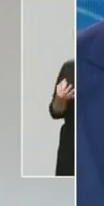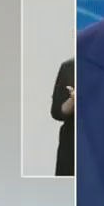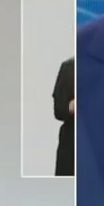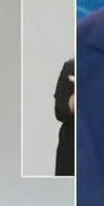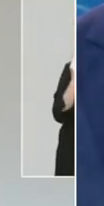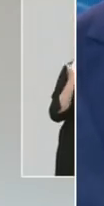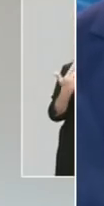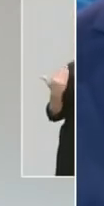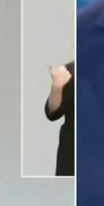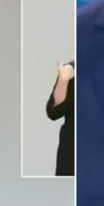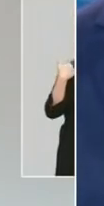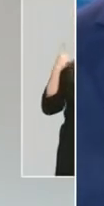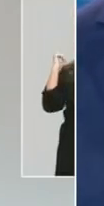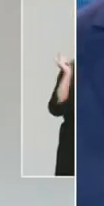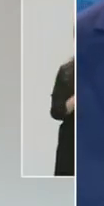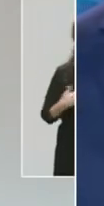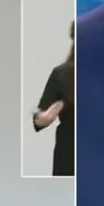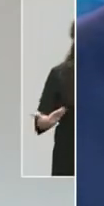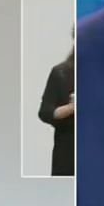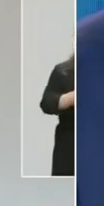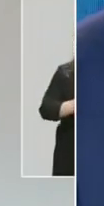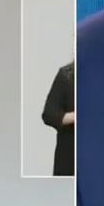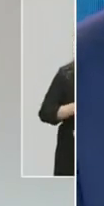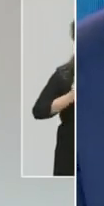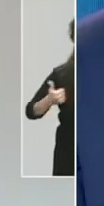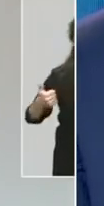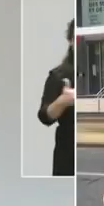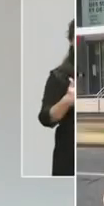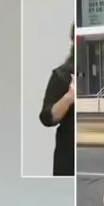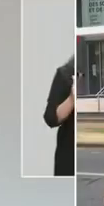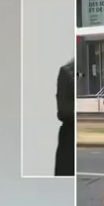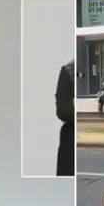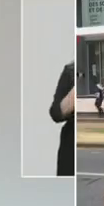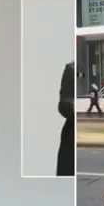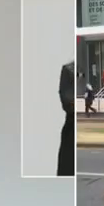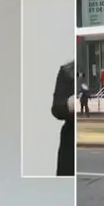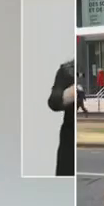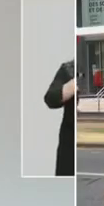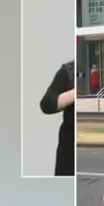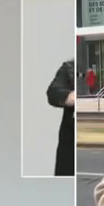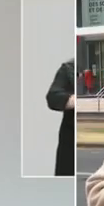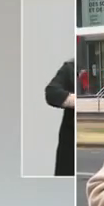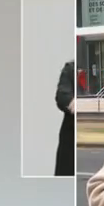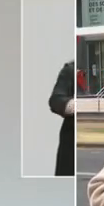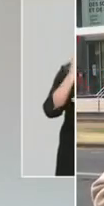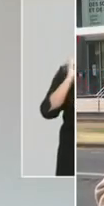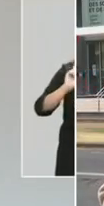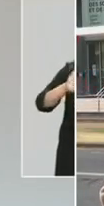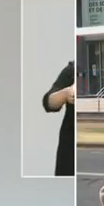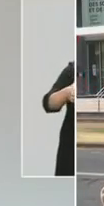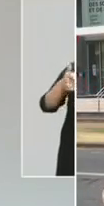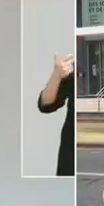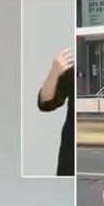leur est remis. C'est ça, Marie Chantrey, vous qui avez assisté à cette conférence, qui avez posé une question, d'ailleurs, on vous a vu tout à l'heure. C'est ça, surtout, que vous